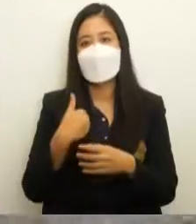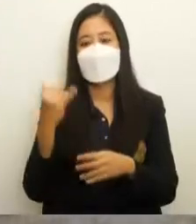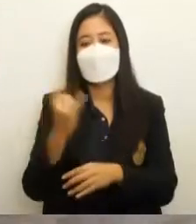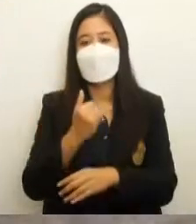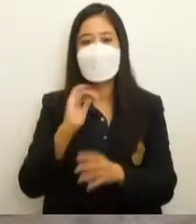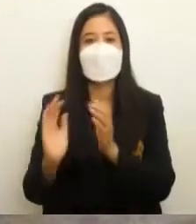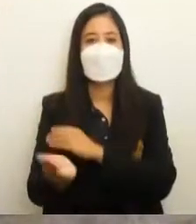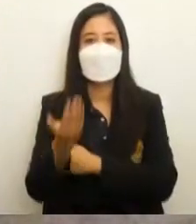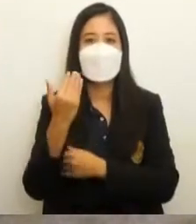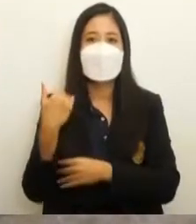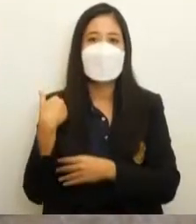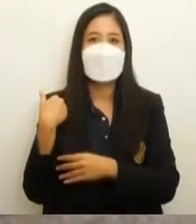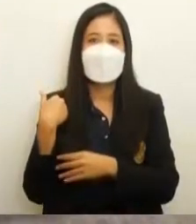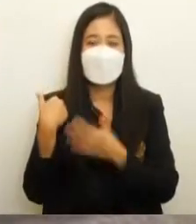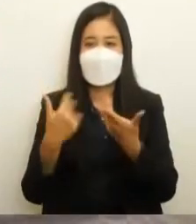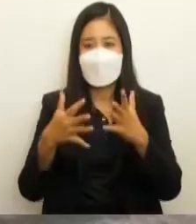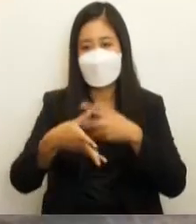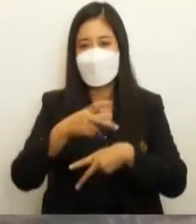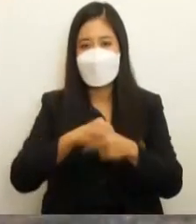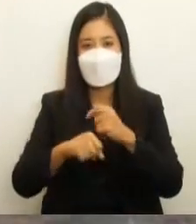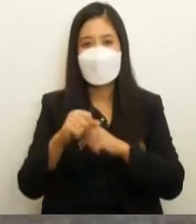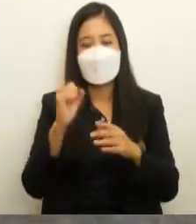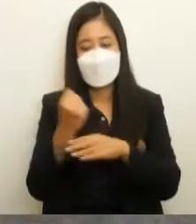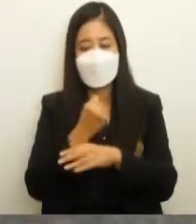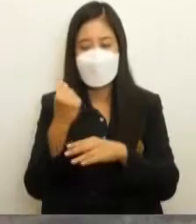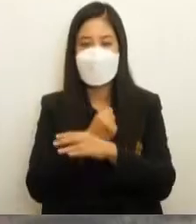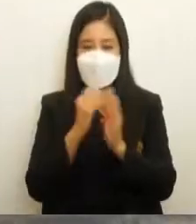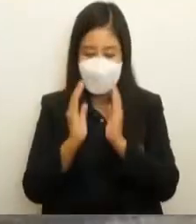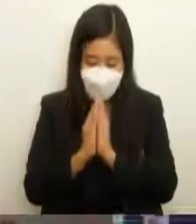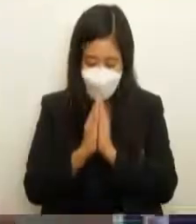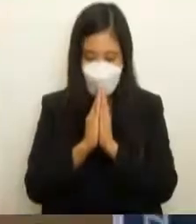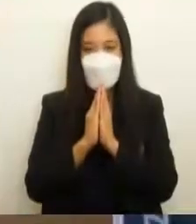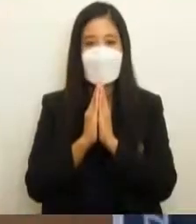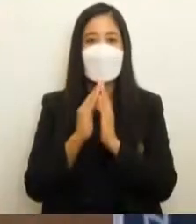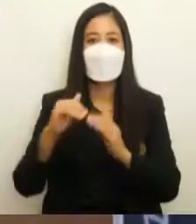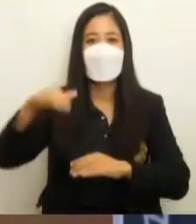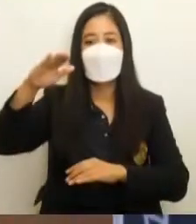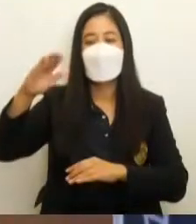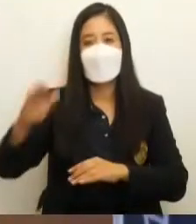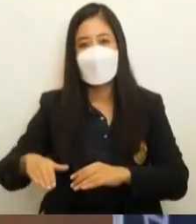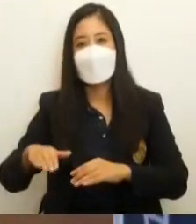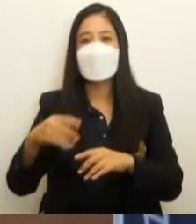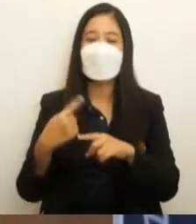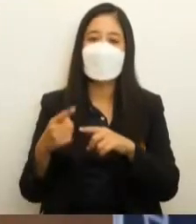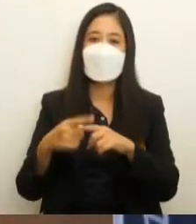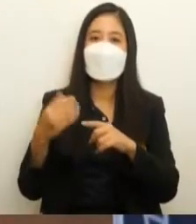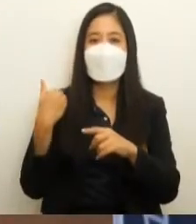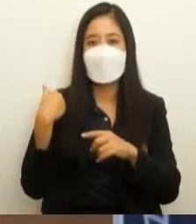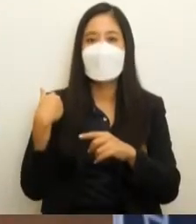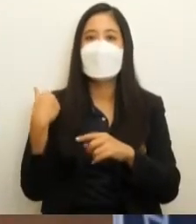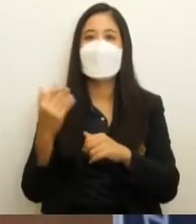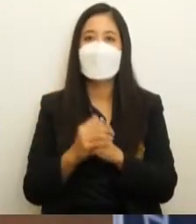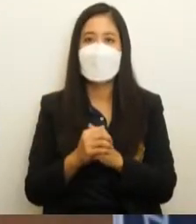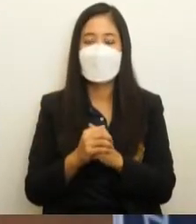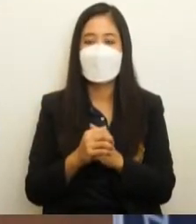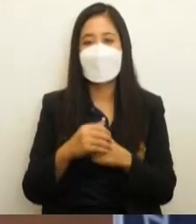คะแล้วมีการปฏิบัติสวัสดีพี่และน้องก็สวัสดีพี่มีการท